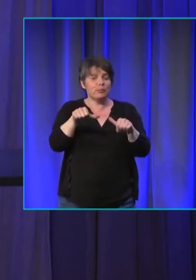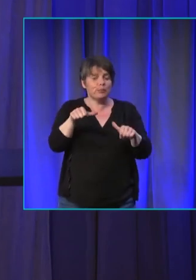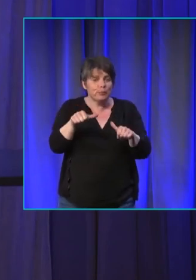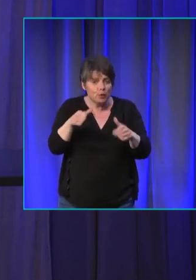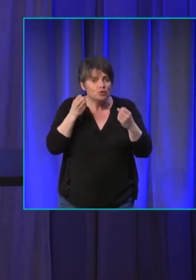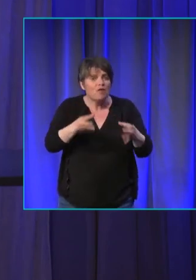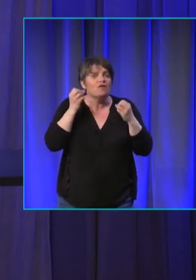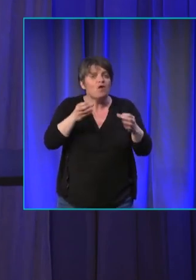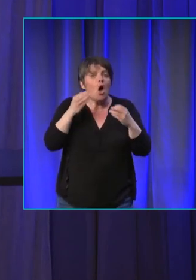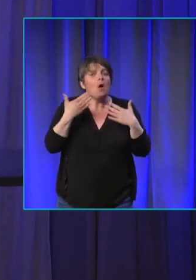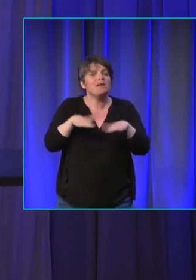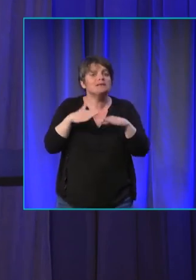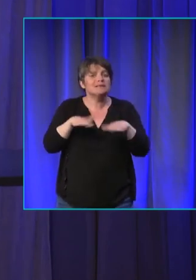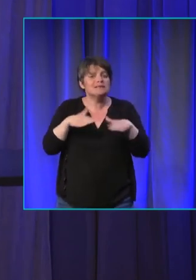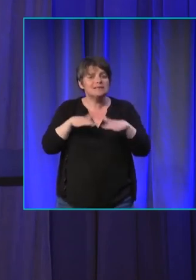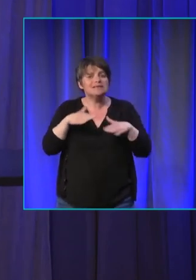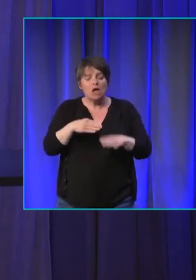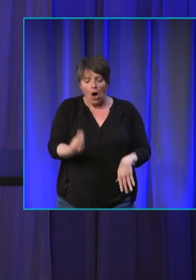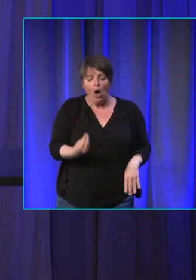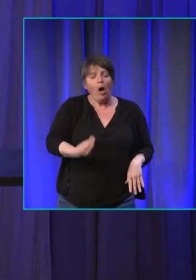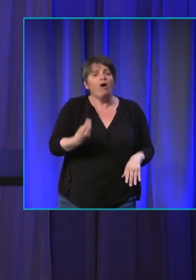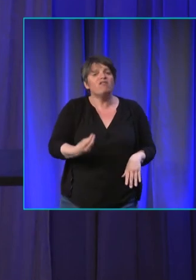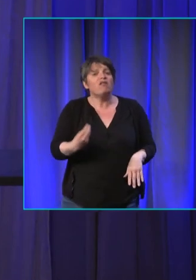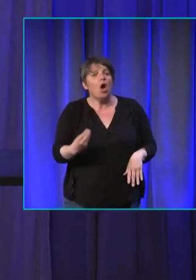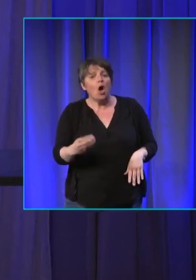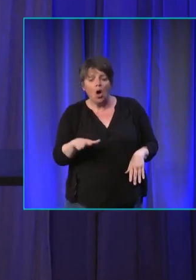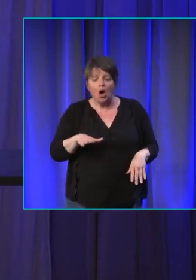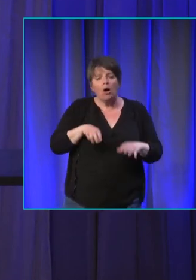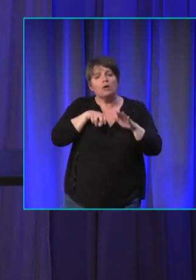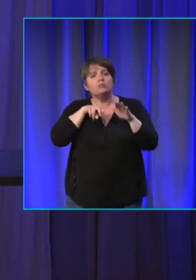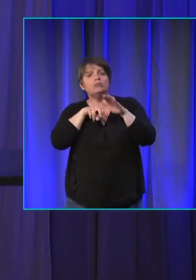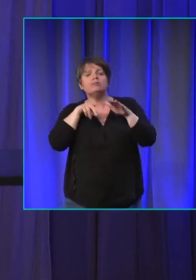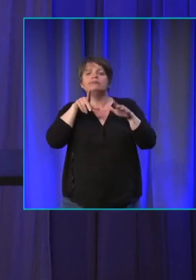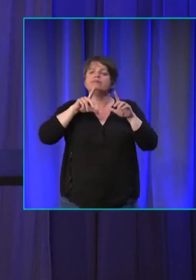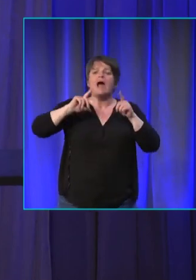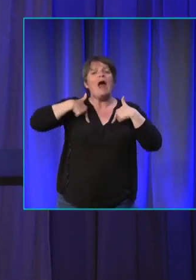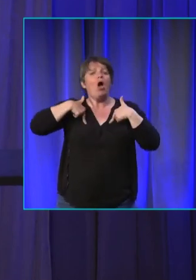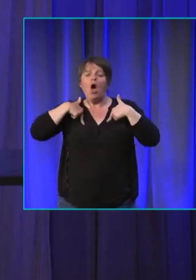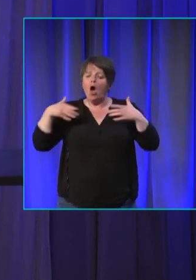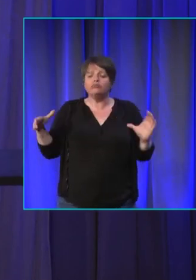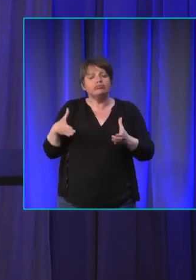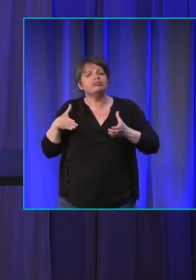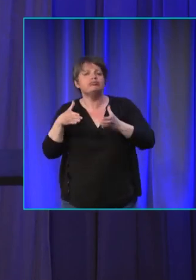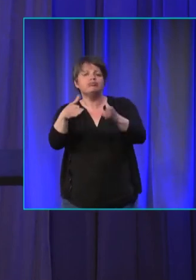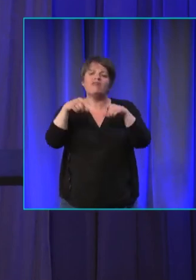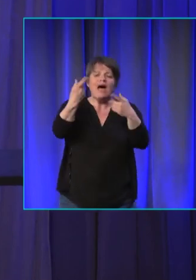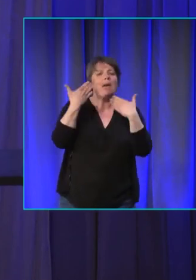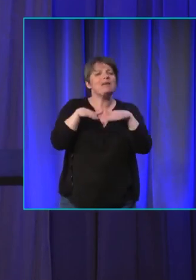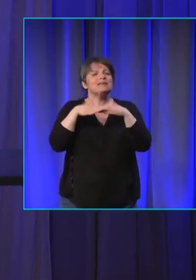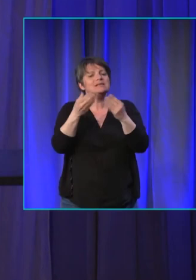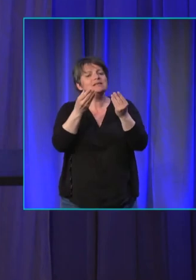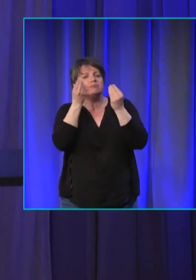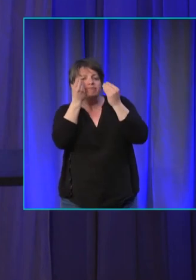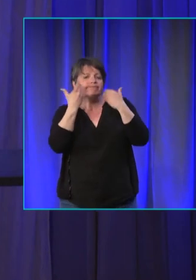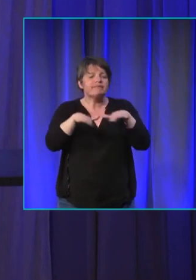retrouve dans une piscine. Lorsque les enfants prennent une douche en milieu scolaire, parce qu'ils vont pour apprendre à nager, ils prennent une